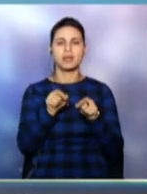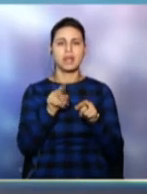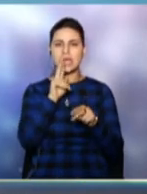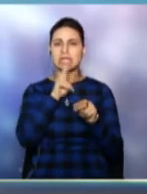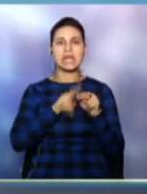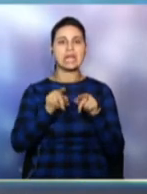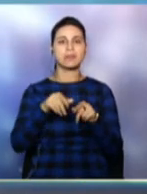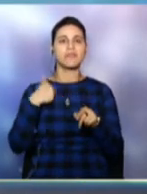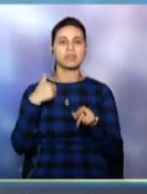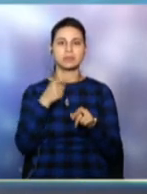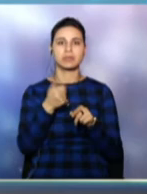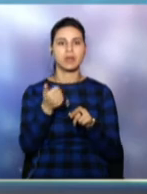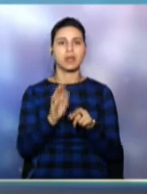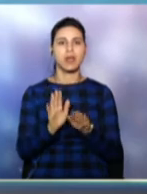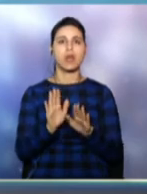პრაქტიკულად და